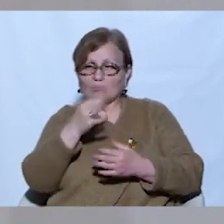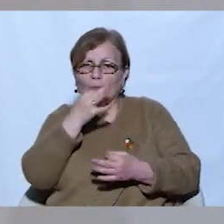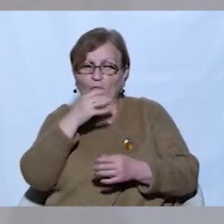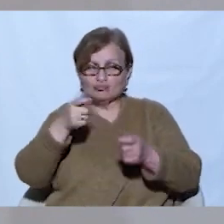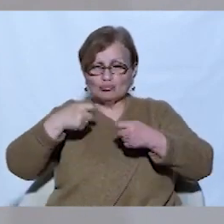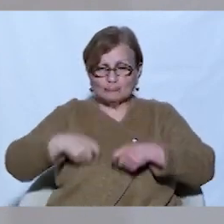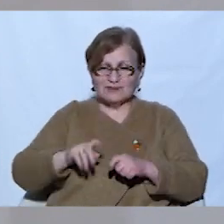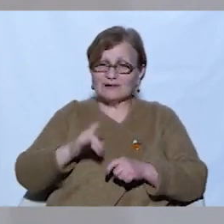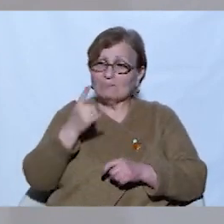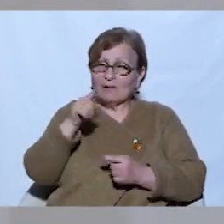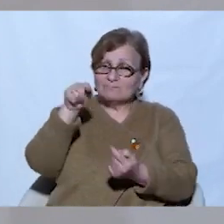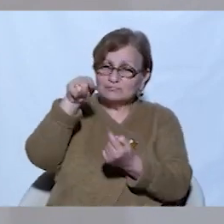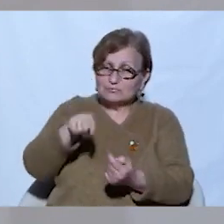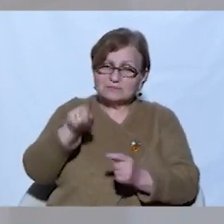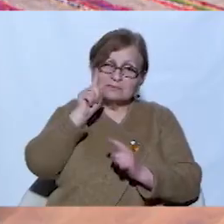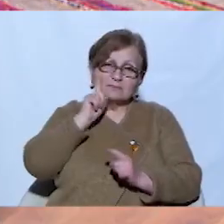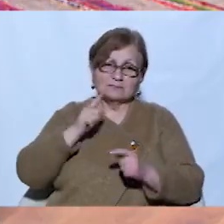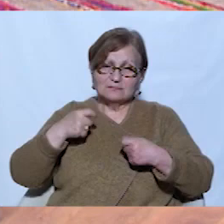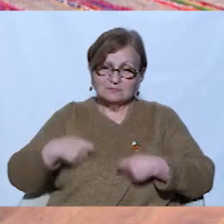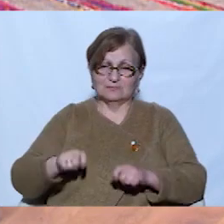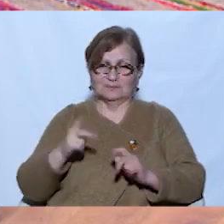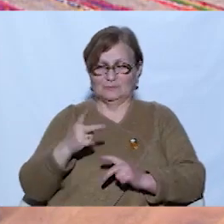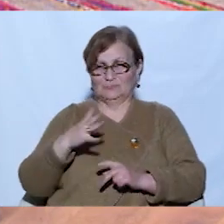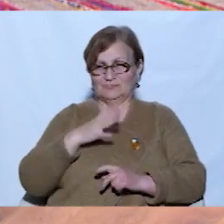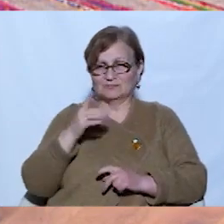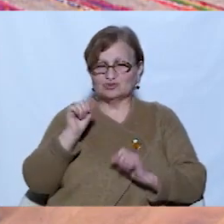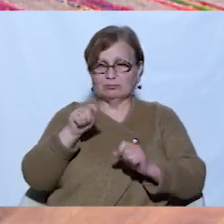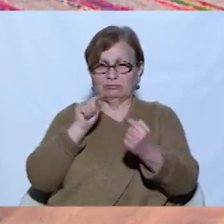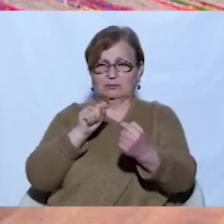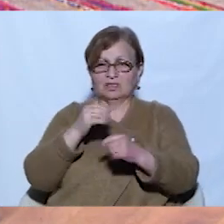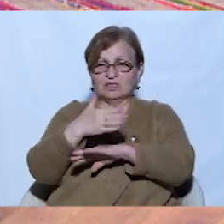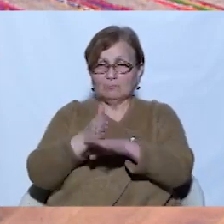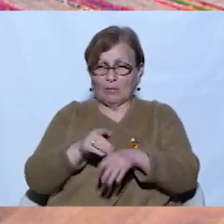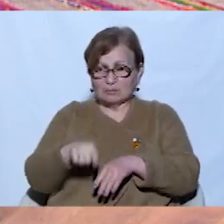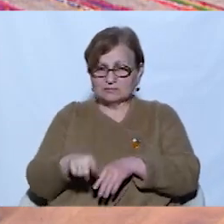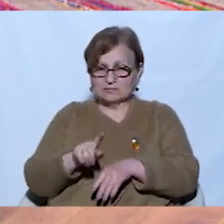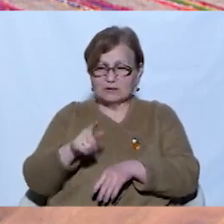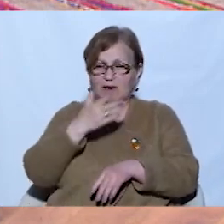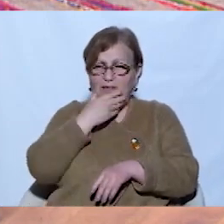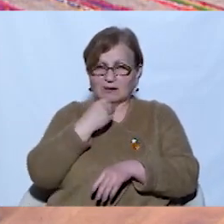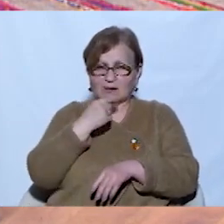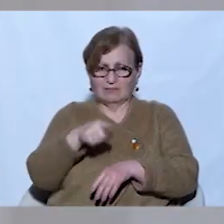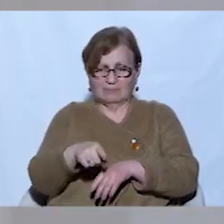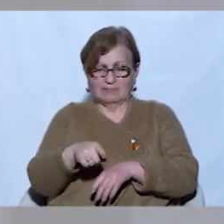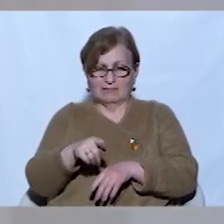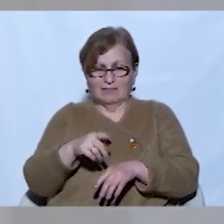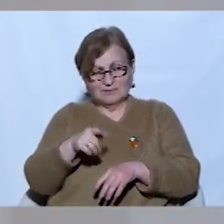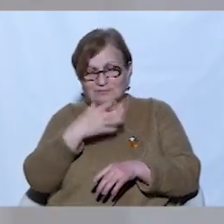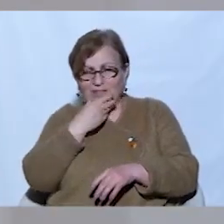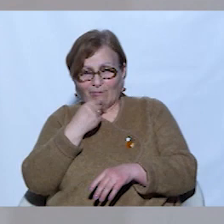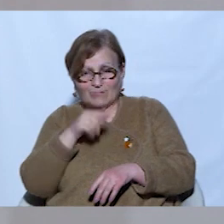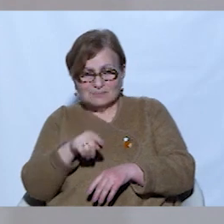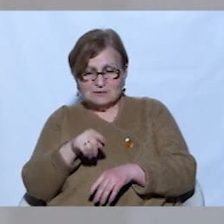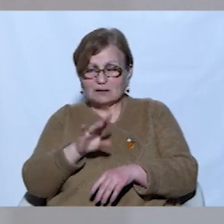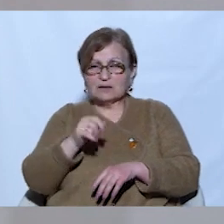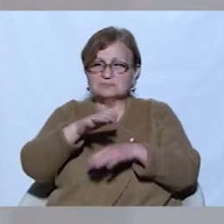ასევე ჩემთვის კომფორტული რა არის. ანუ როდესაც ბავშვი აპროტესტებს მაგალითად რომელიღაცა კონკრეტულ ფეხსაცმელს, მარტო იმიტომ არა პროტესტებს, რომ ვიზუალურად არ მოწონს,